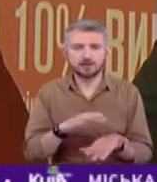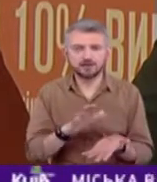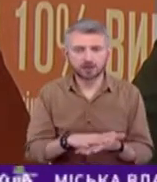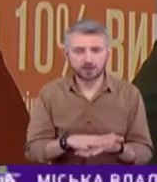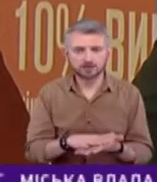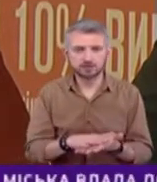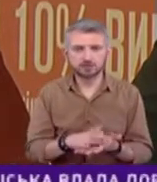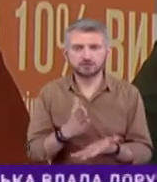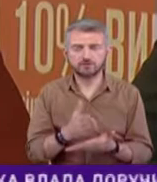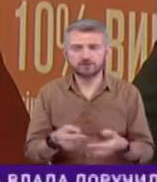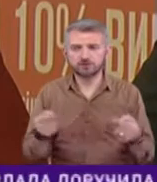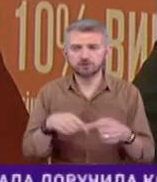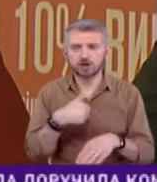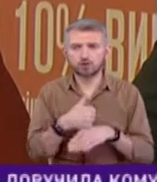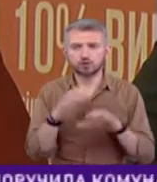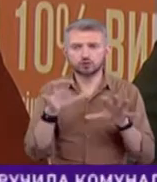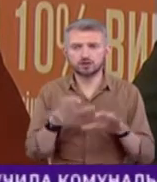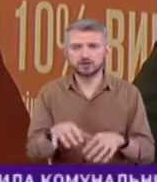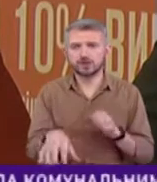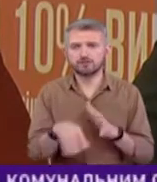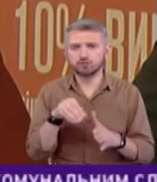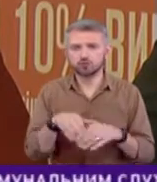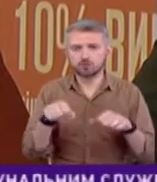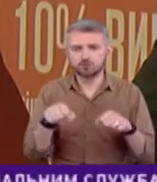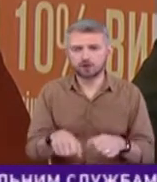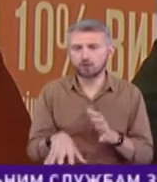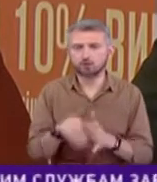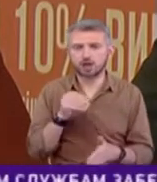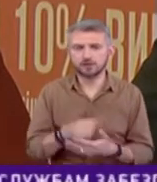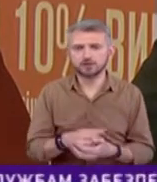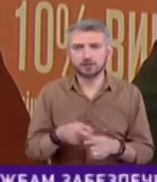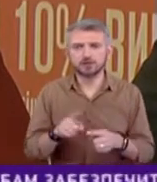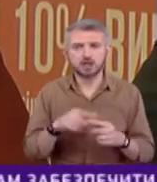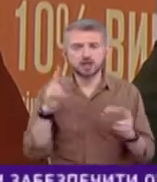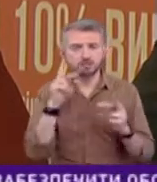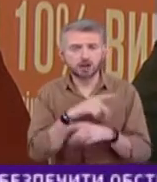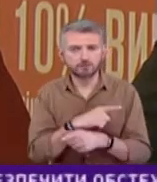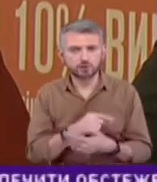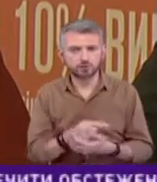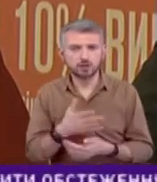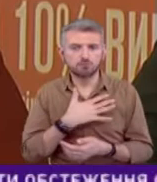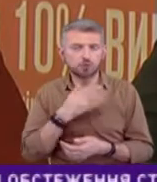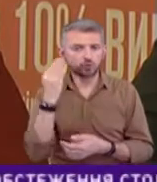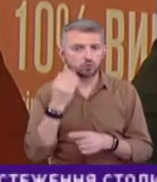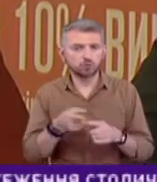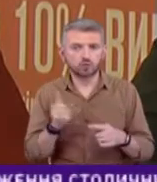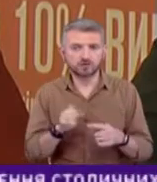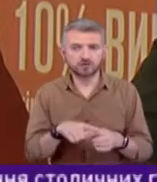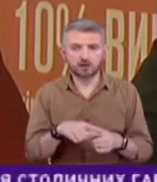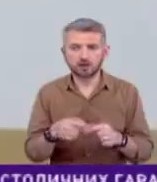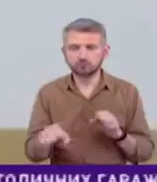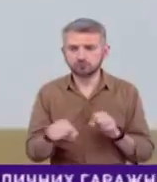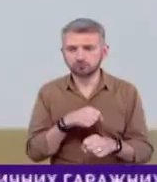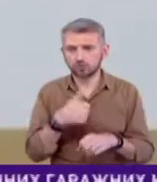реєстрації визначає конституційне виборче право обирати. Це неправильно. На мою думку, це не